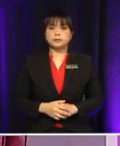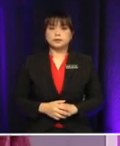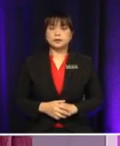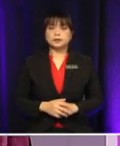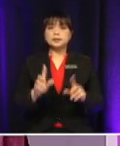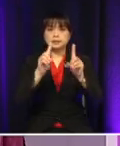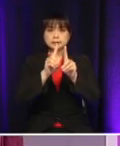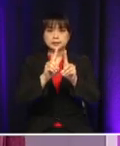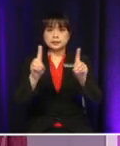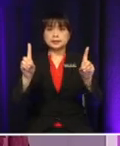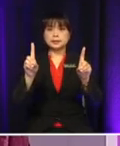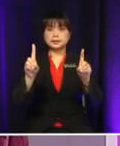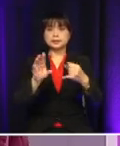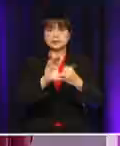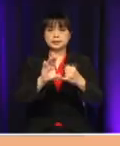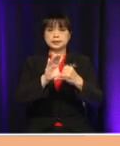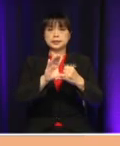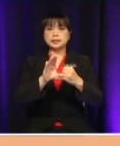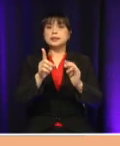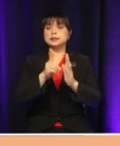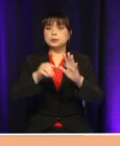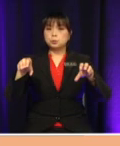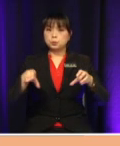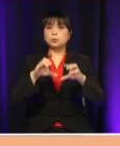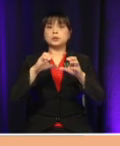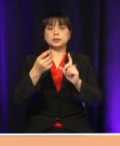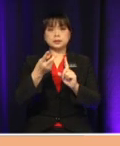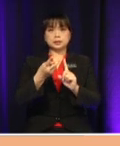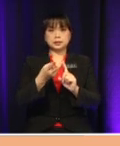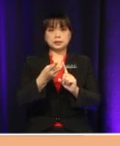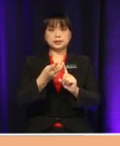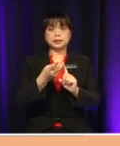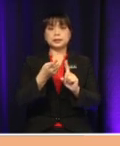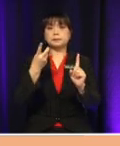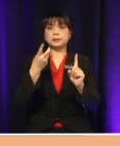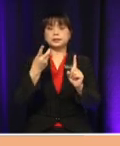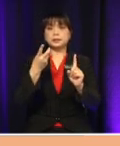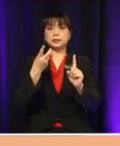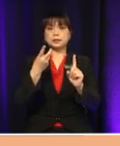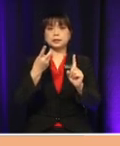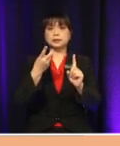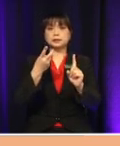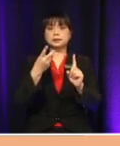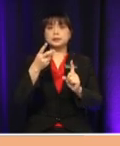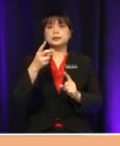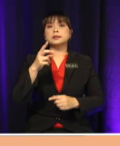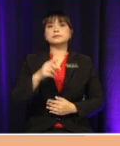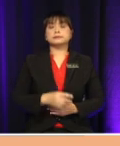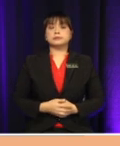gula ya terbuat diperbuat dari pada dalam Inggris kita panggil kaitina